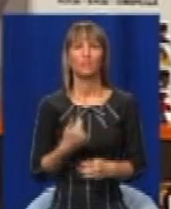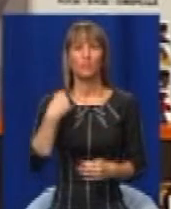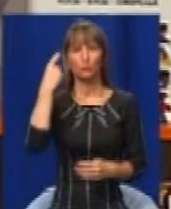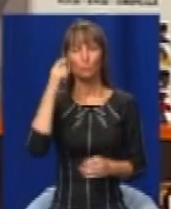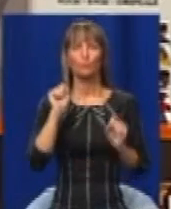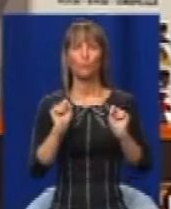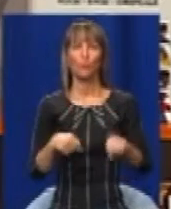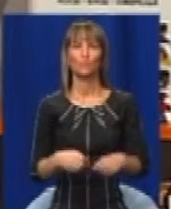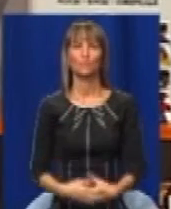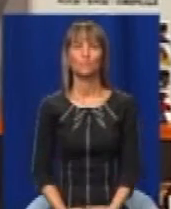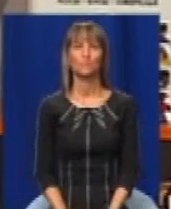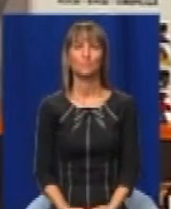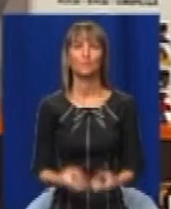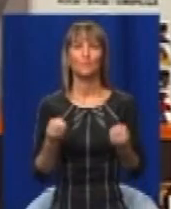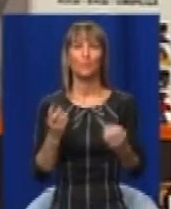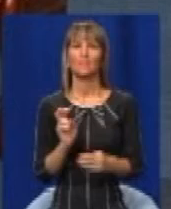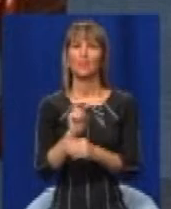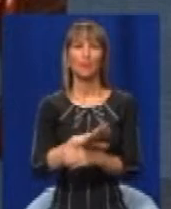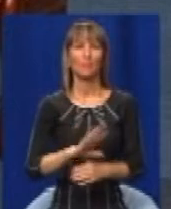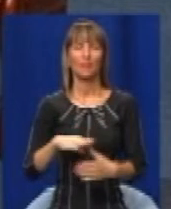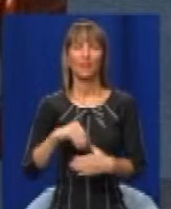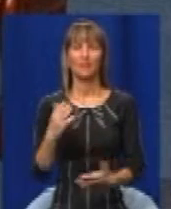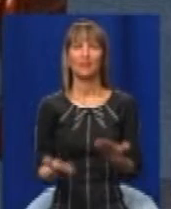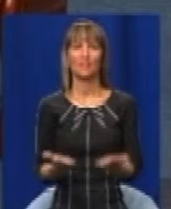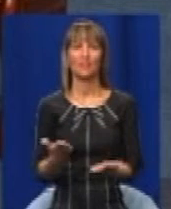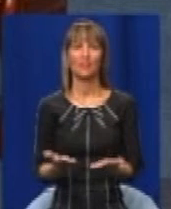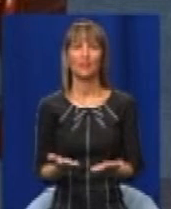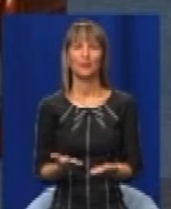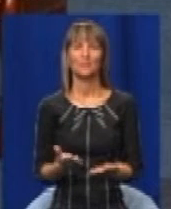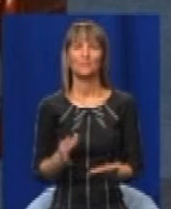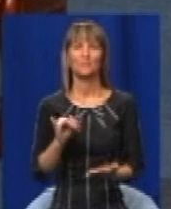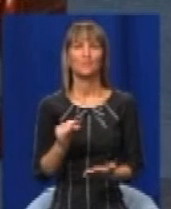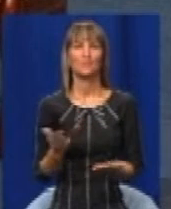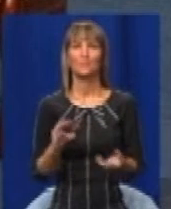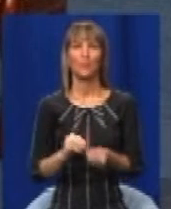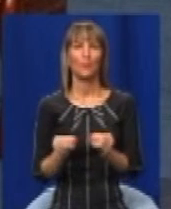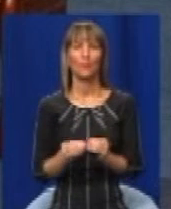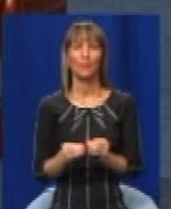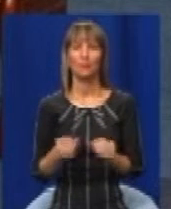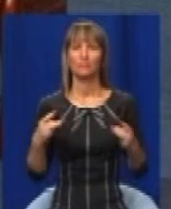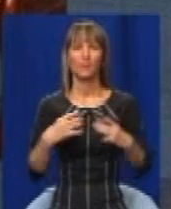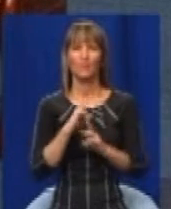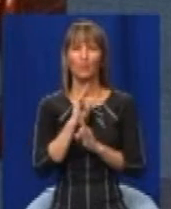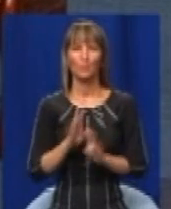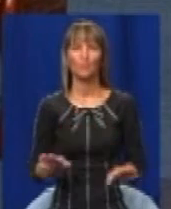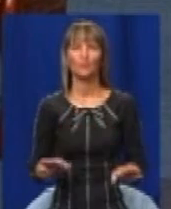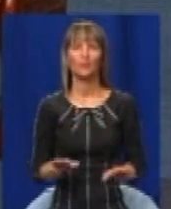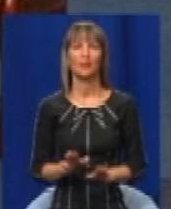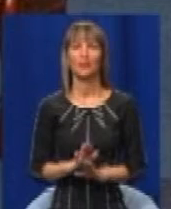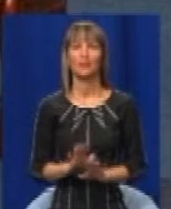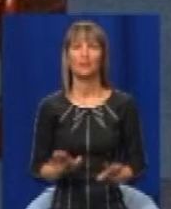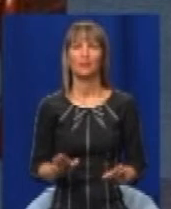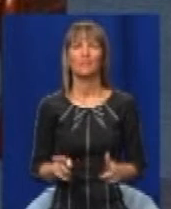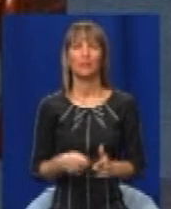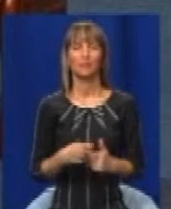можна. Просто не прийти на контрольну, так, напевно? І ніяких проблем, ніяких стресів не буде? Ні.